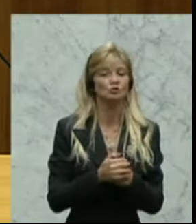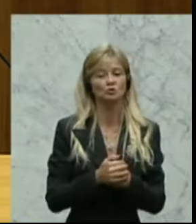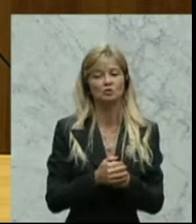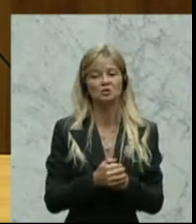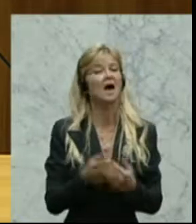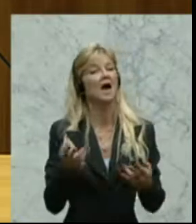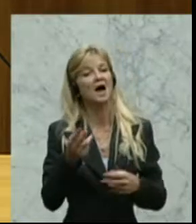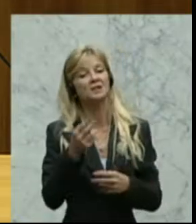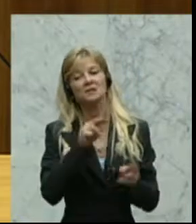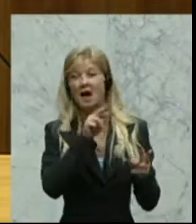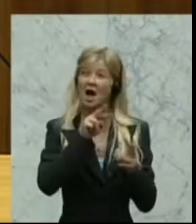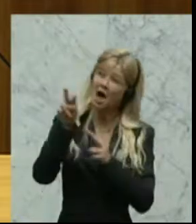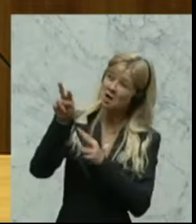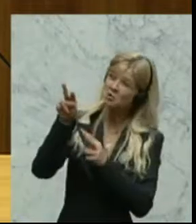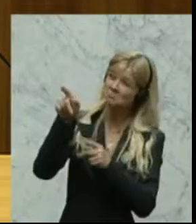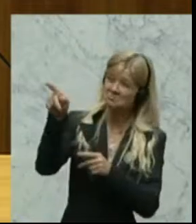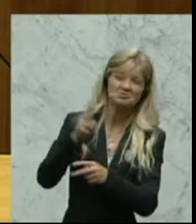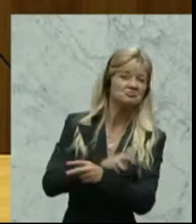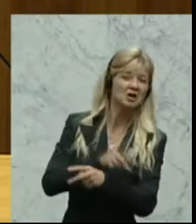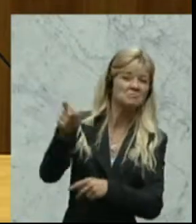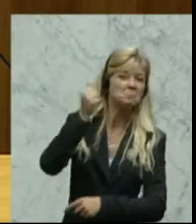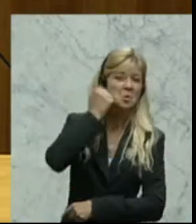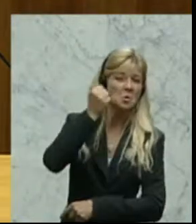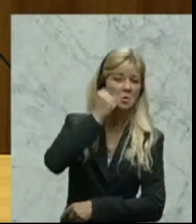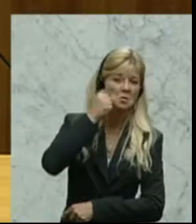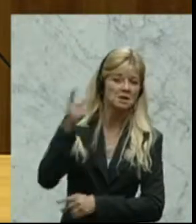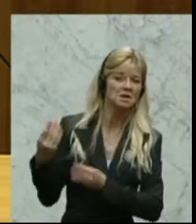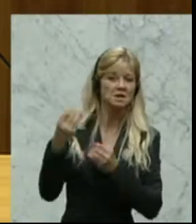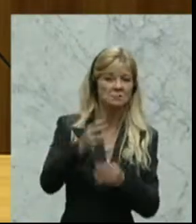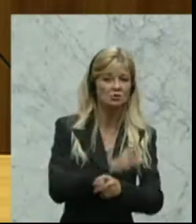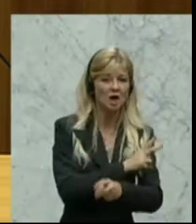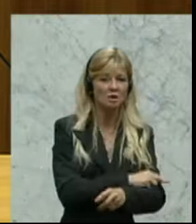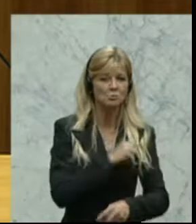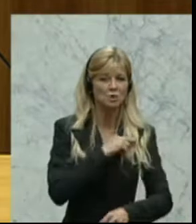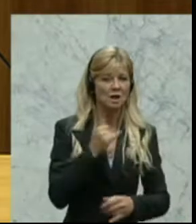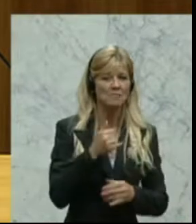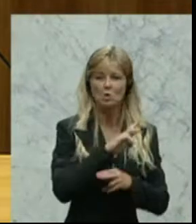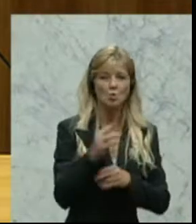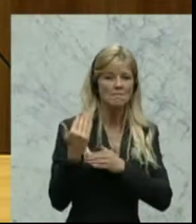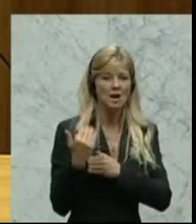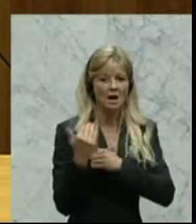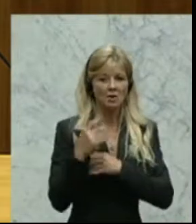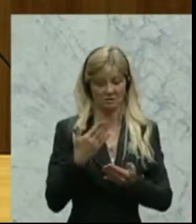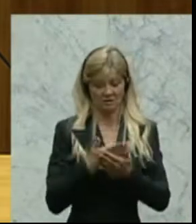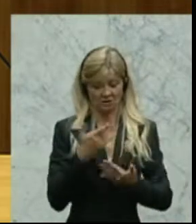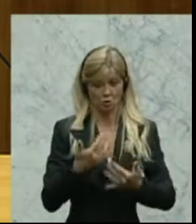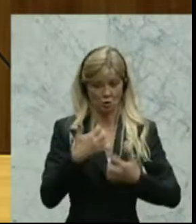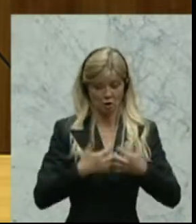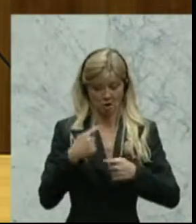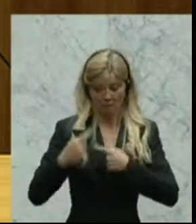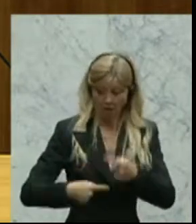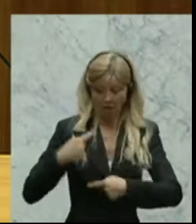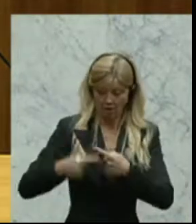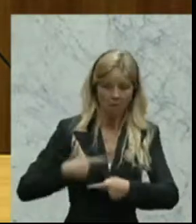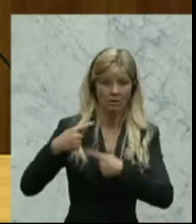Leviathan, der dem Staatsbürger immer zu hohe Lasten aufbürdet. Und daher geht diese Geschichte immer weiter, und Sie fordern